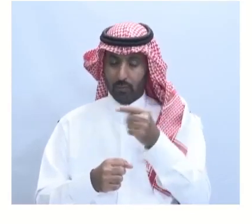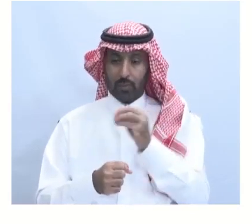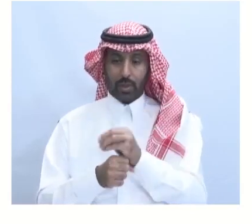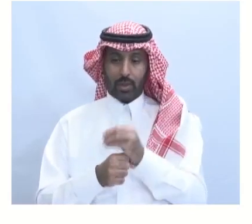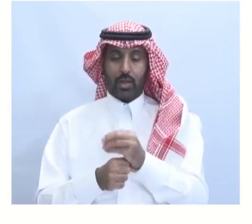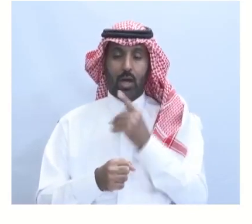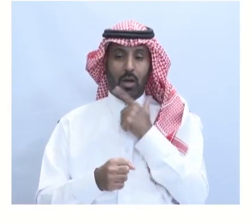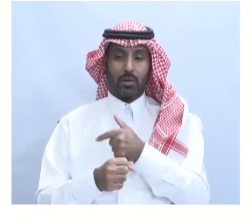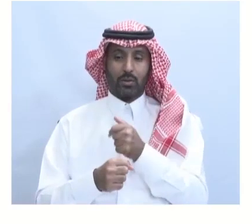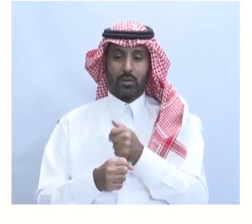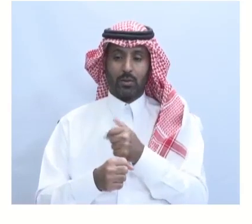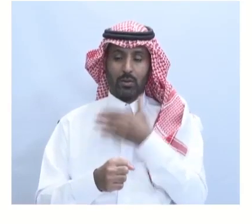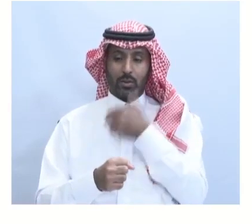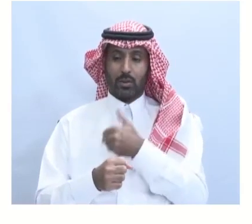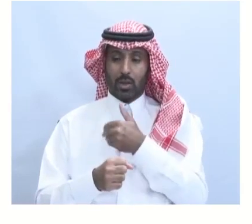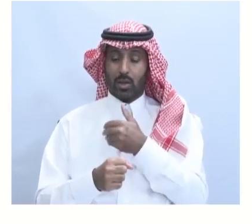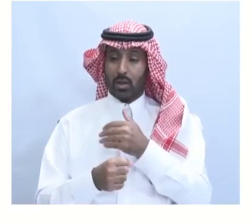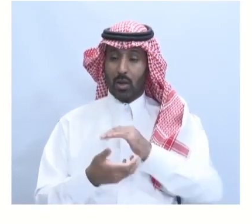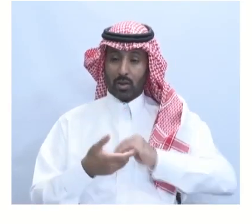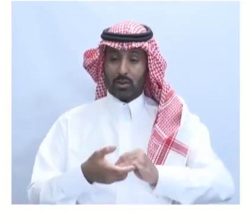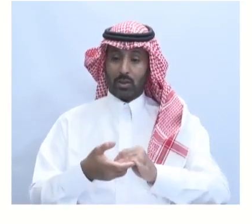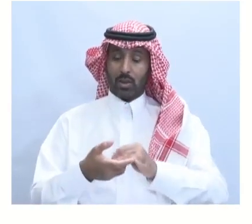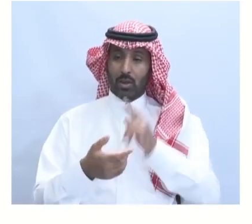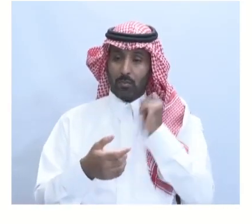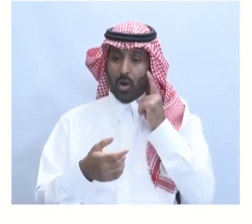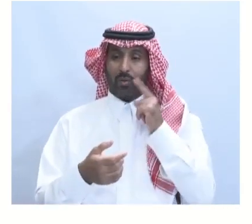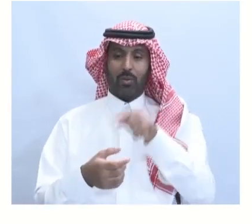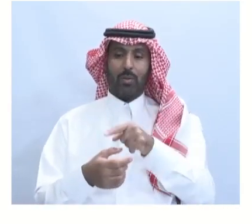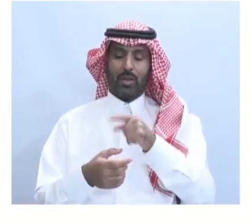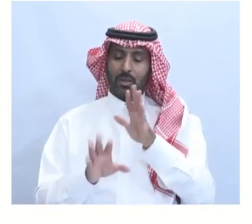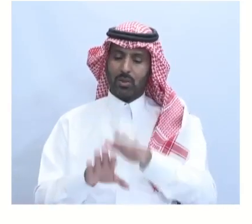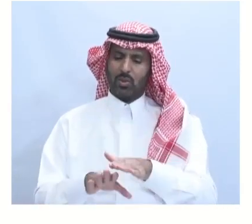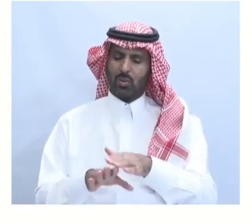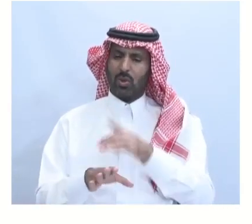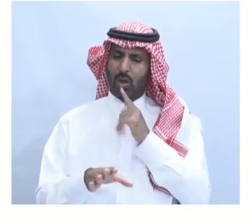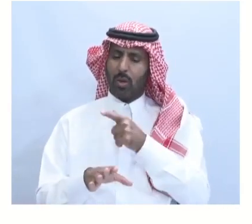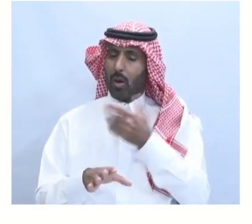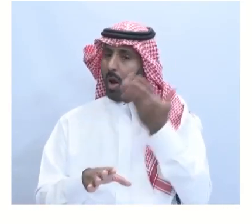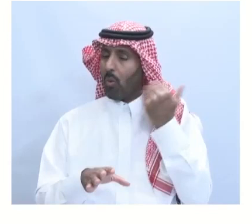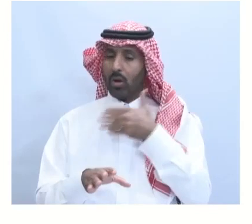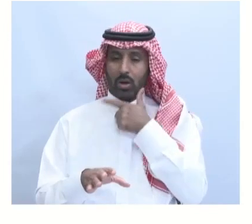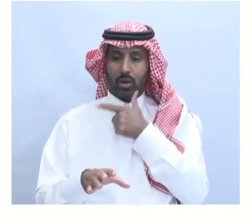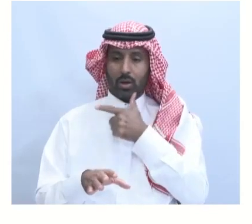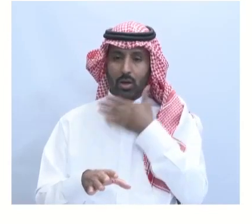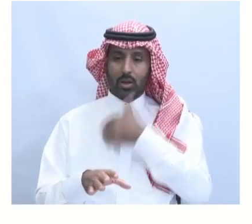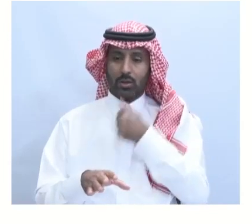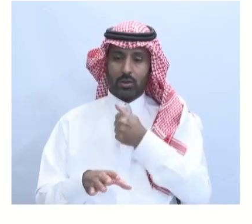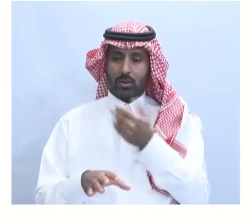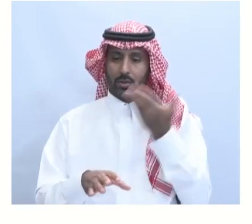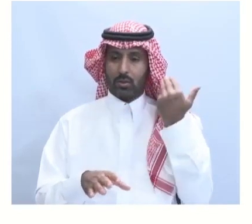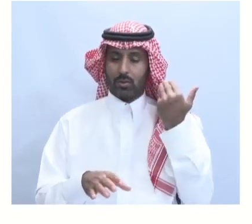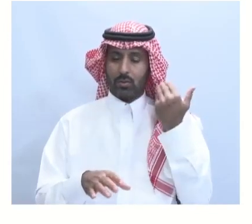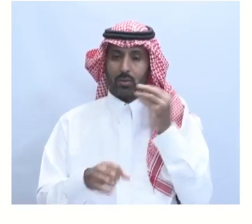او اشتهر بعض الصحابه بالتاكيد على ضروره التاني في الروايه عن رسول الله صلى الله عليه